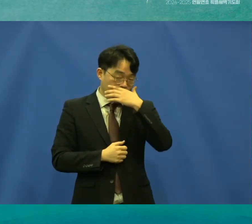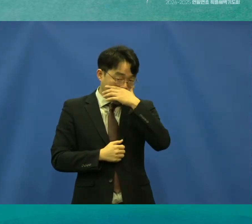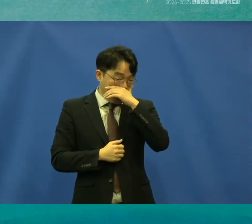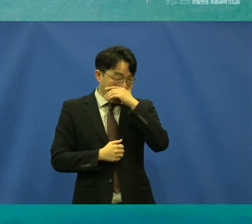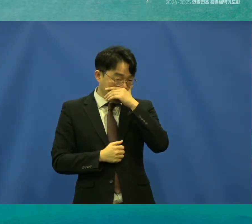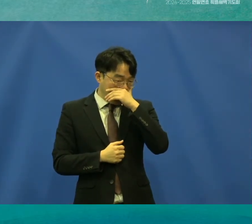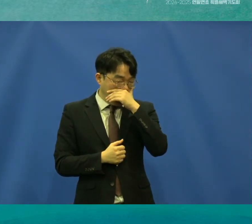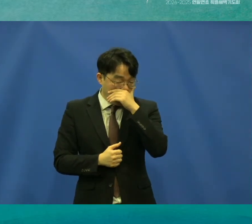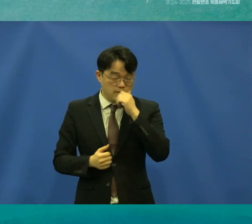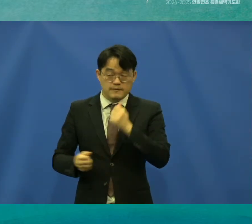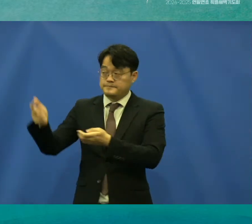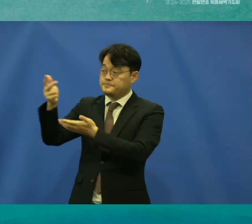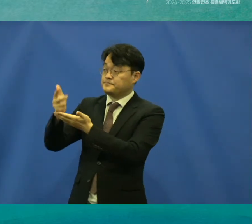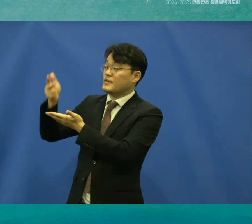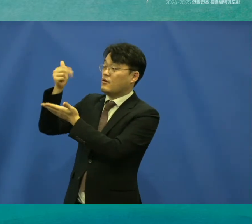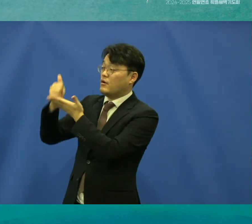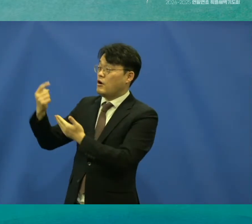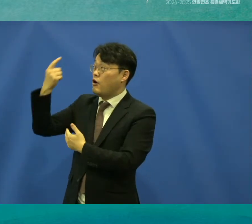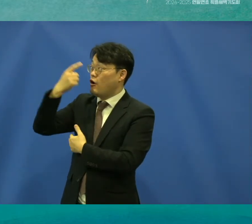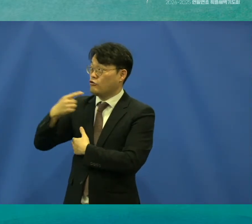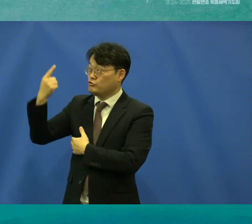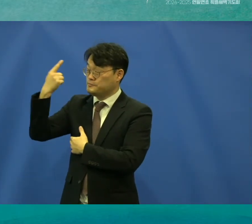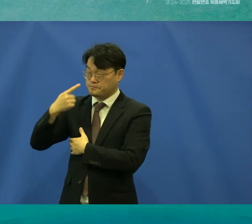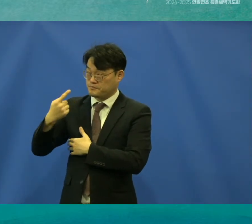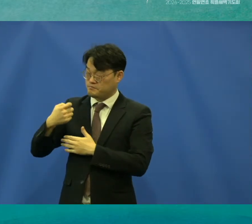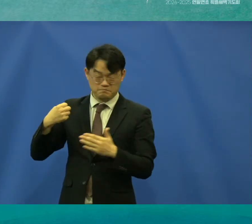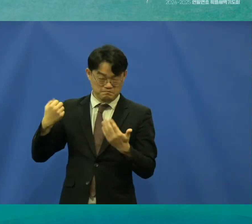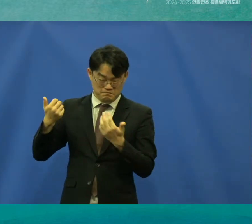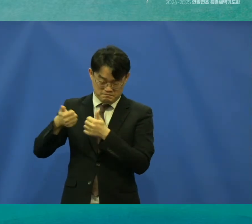여호와의 낯을 한사코 피하는 그 도망자,